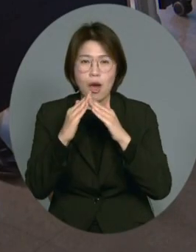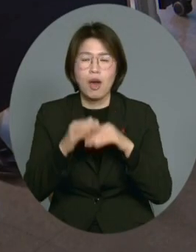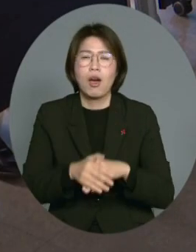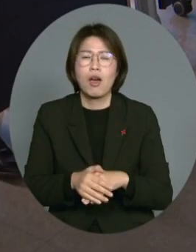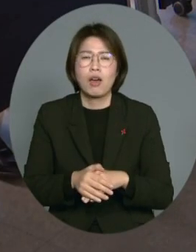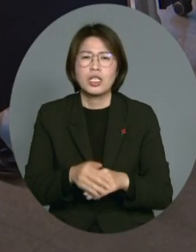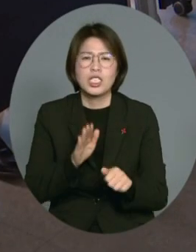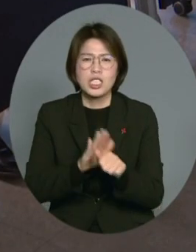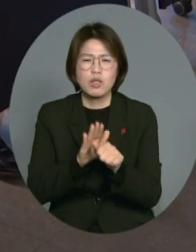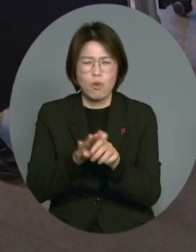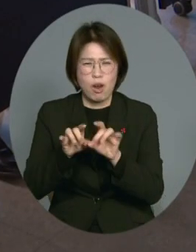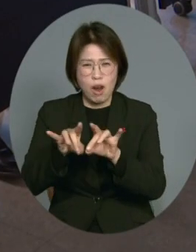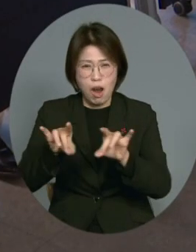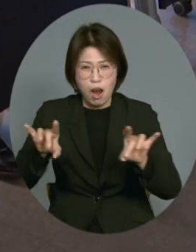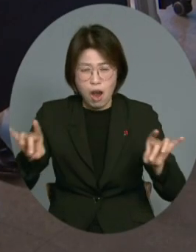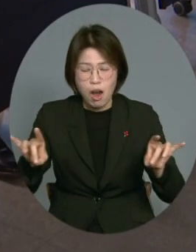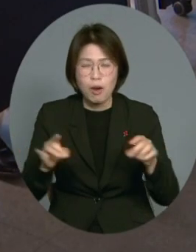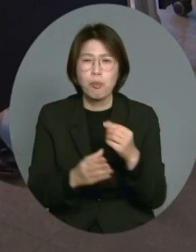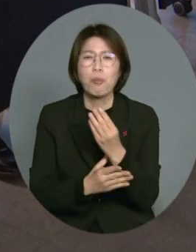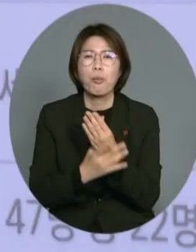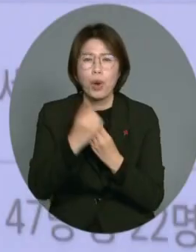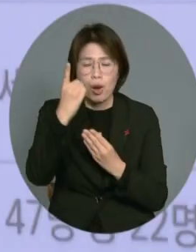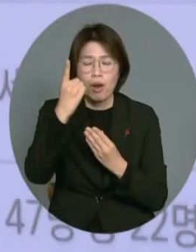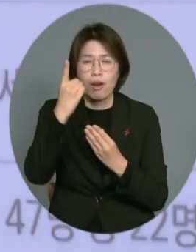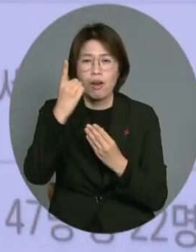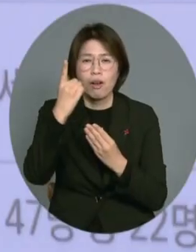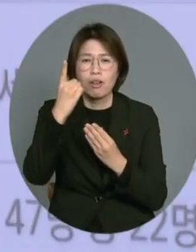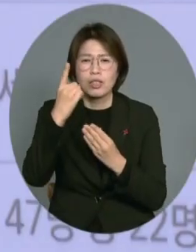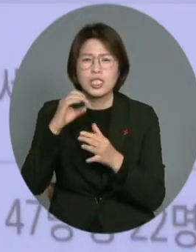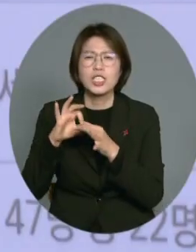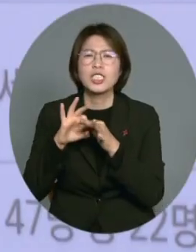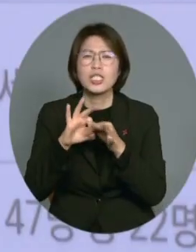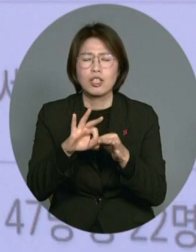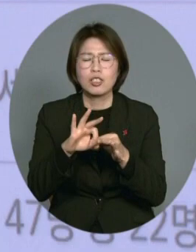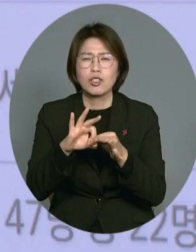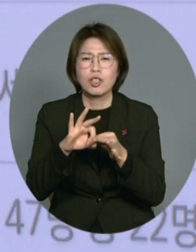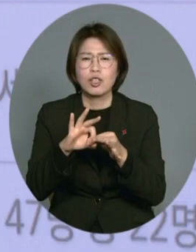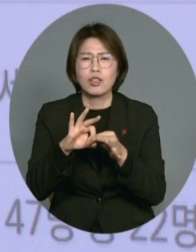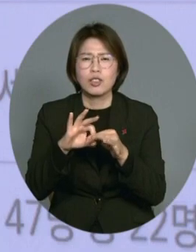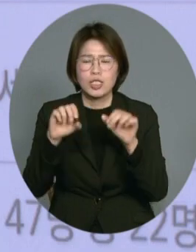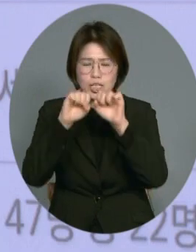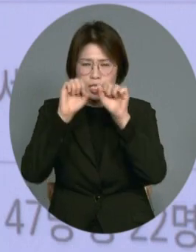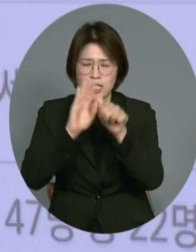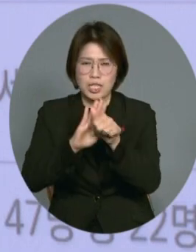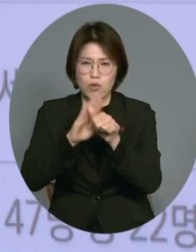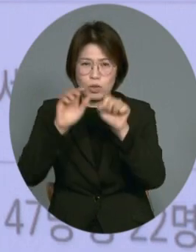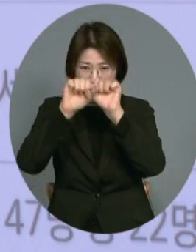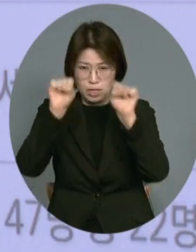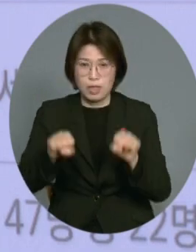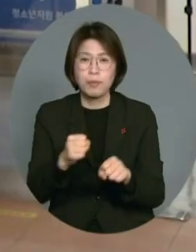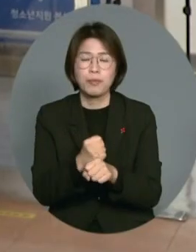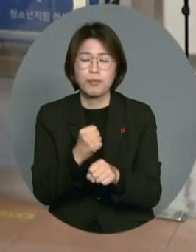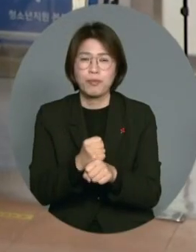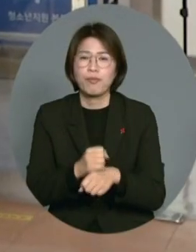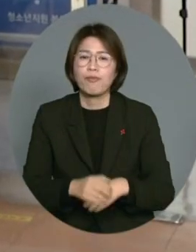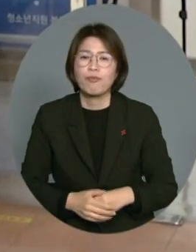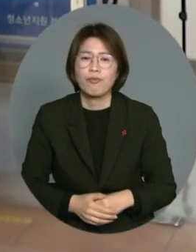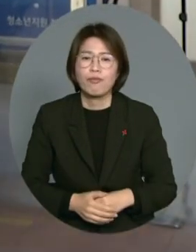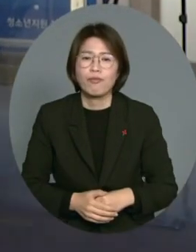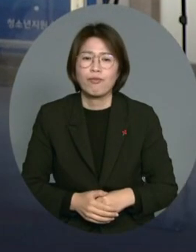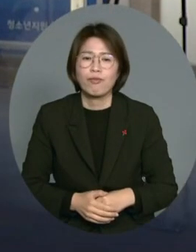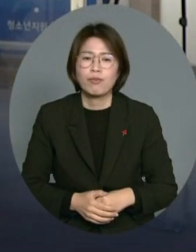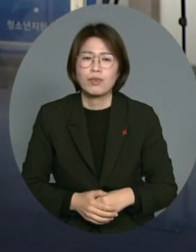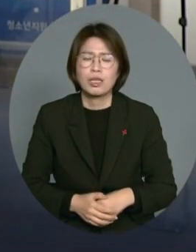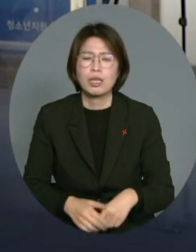해왔던 지원 활동을 분야별로 체계화해 지속적이고 종합적인 지원 시스템 구축에 나섭니다. 되게